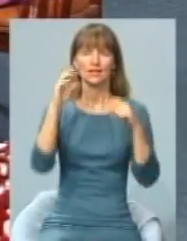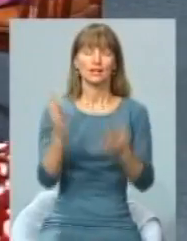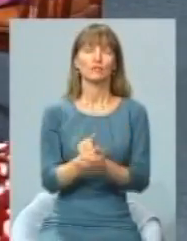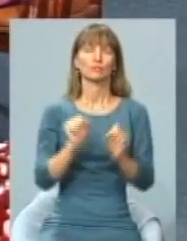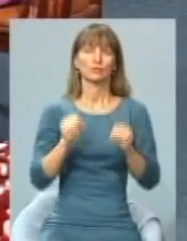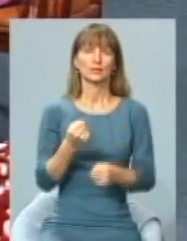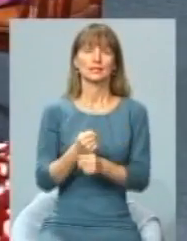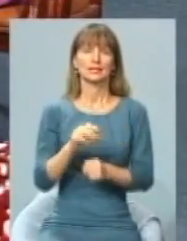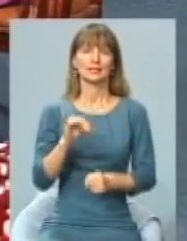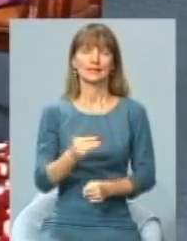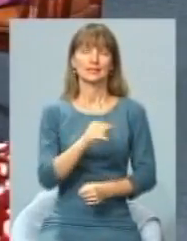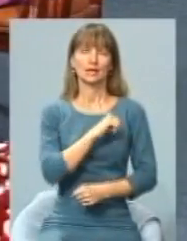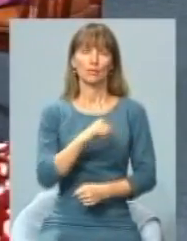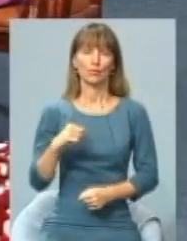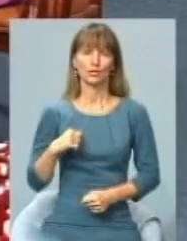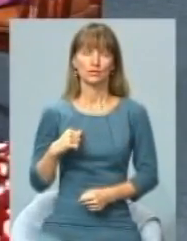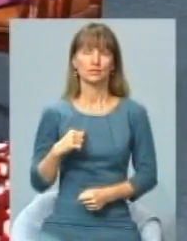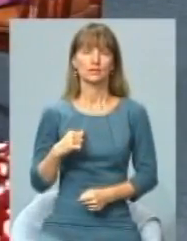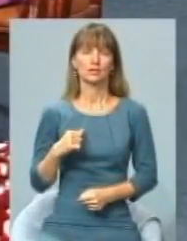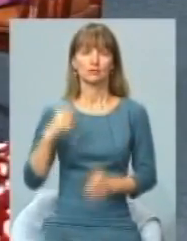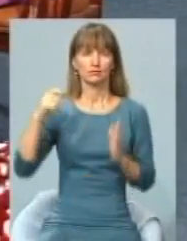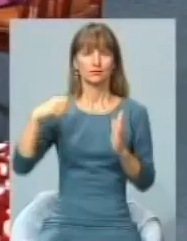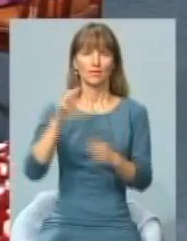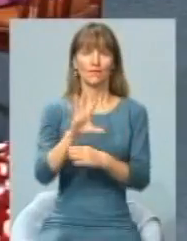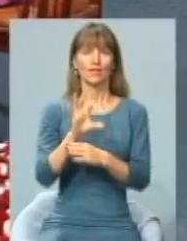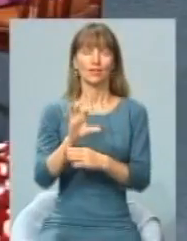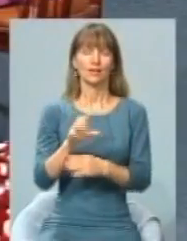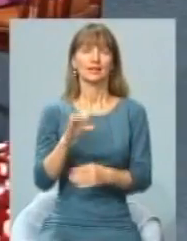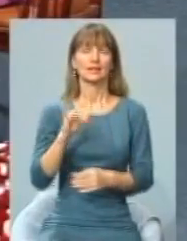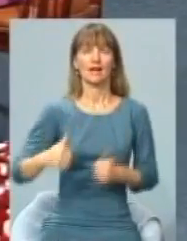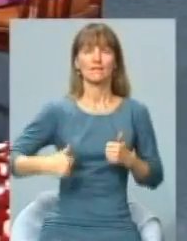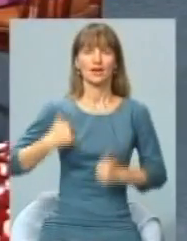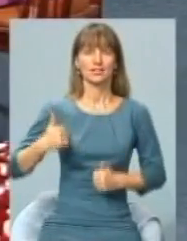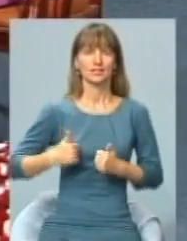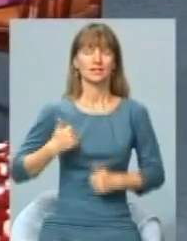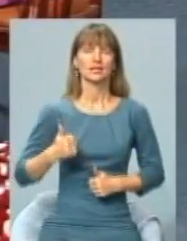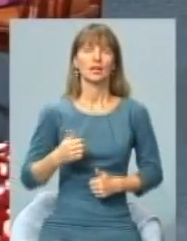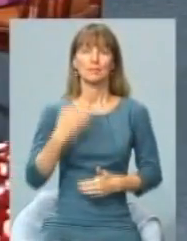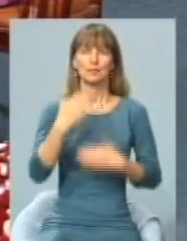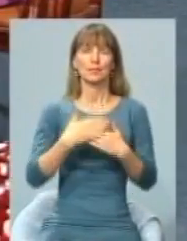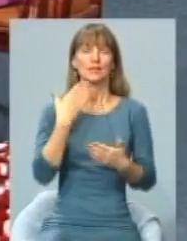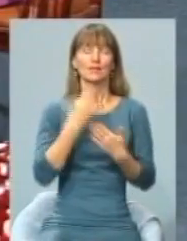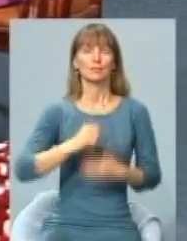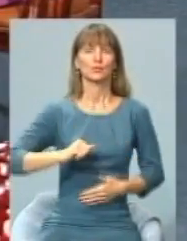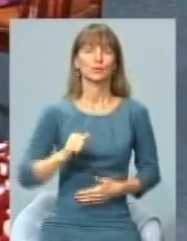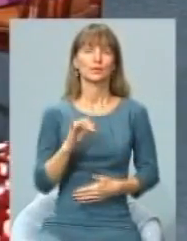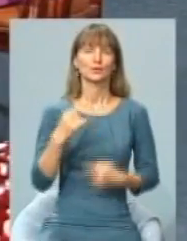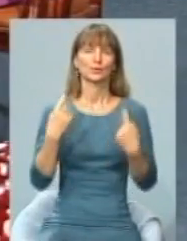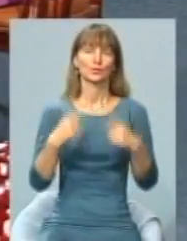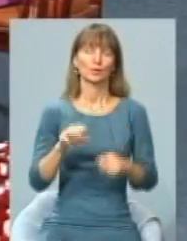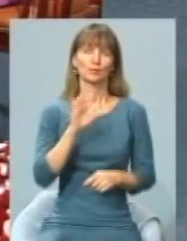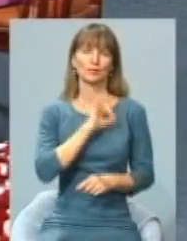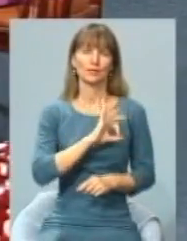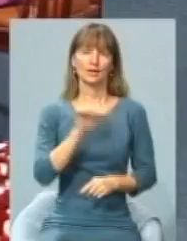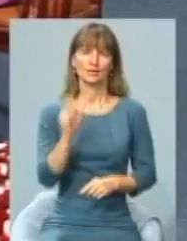ми можемо створити і самостійно, та відзняти це на фотоапарат і, власне, хвастатися, хизуватися перед своїми друзями та іншими